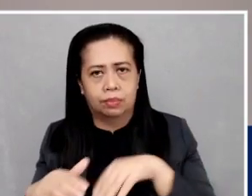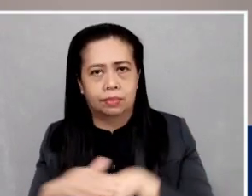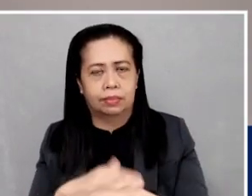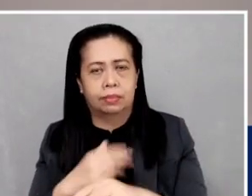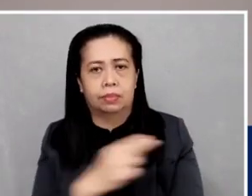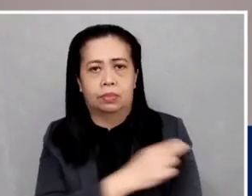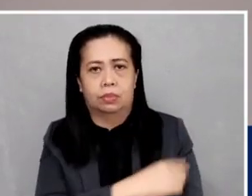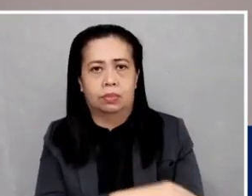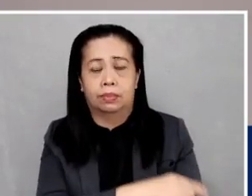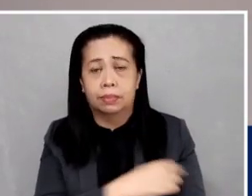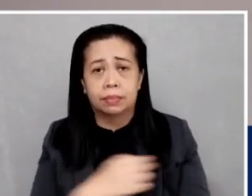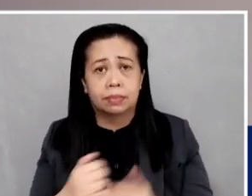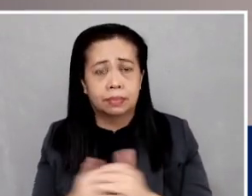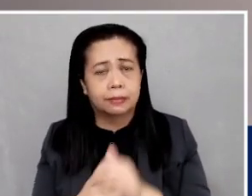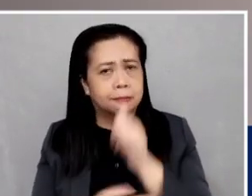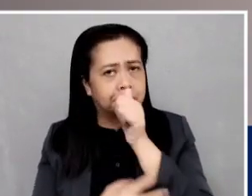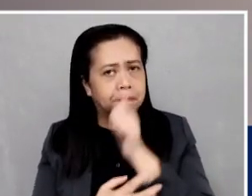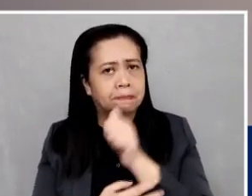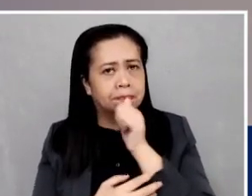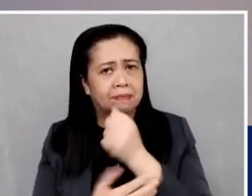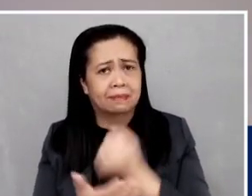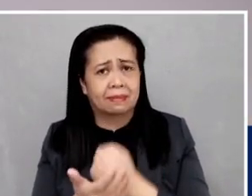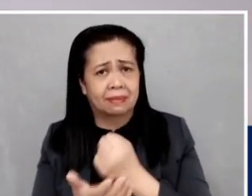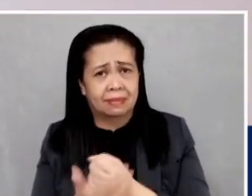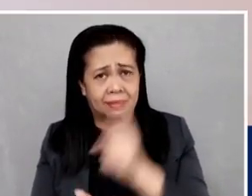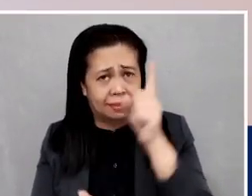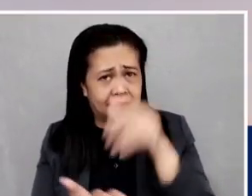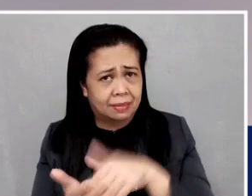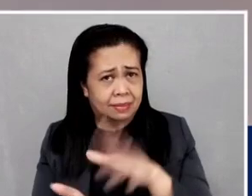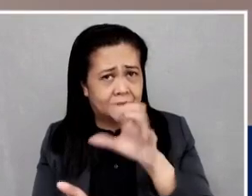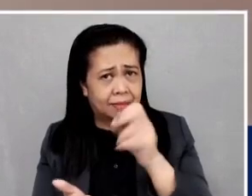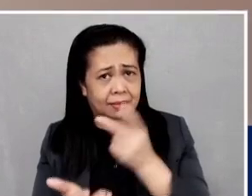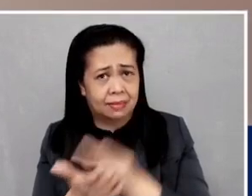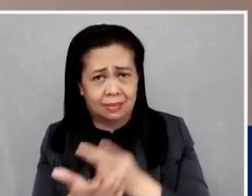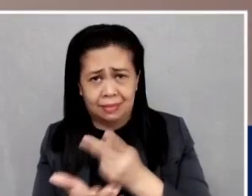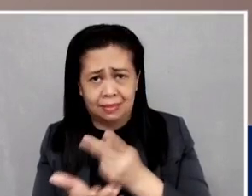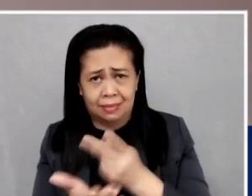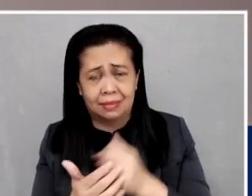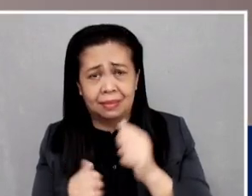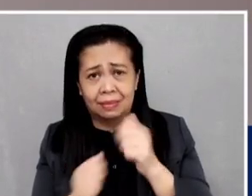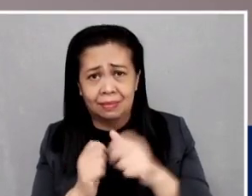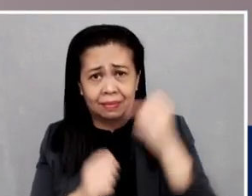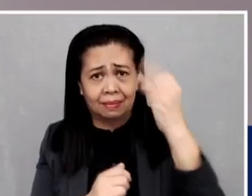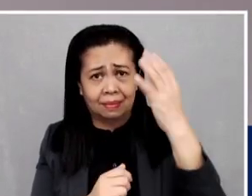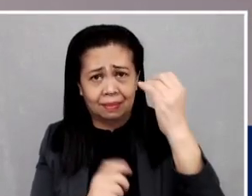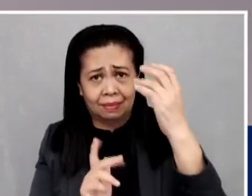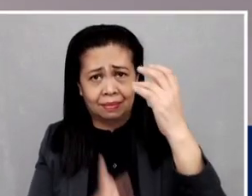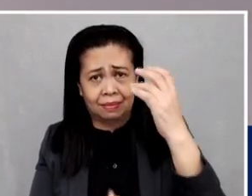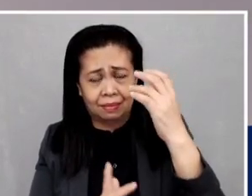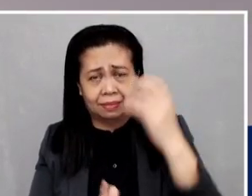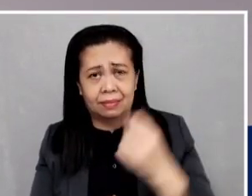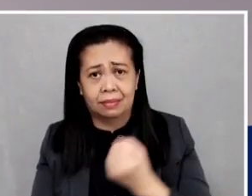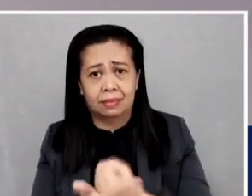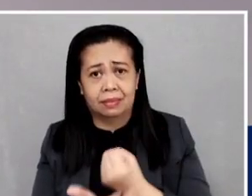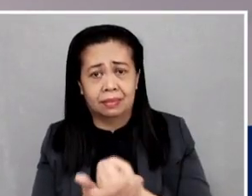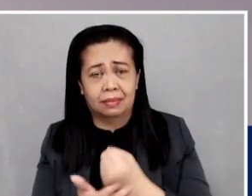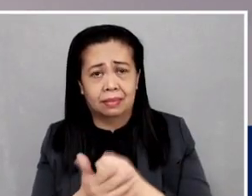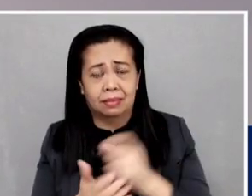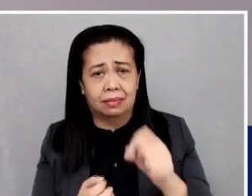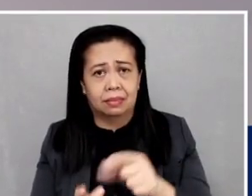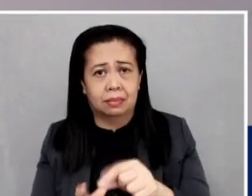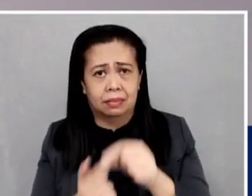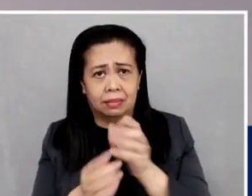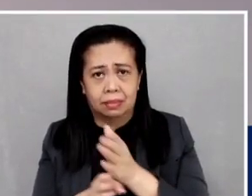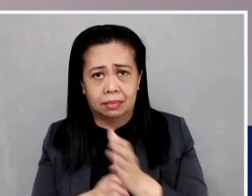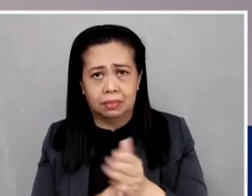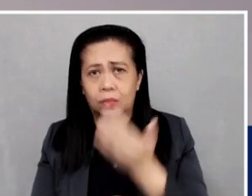ospital, nagtiyaga sa sahod na 1,500 pesos kada kinsenas. Ang sahod niya bilang espesyalista,